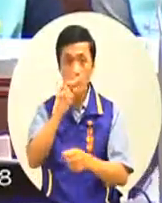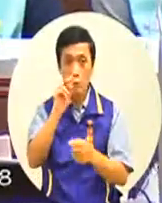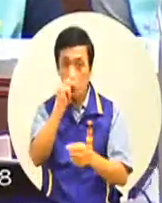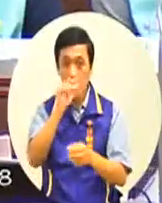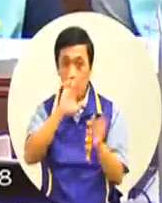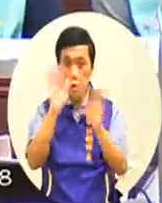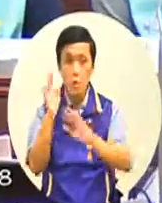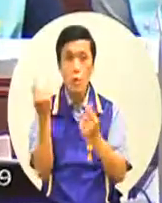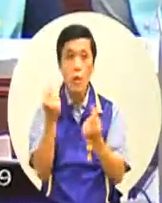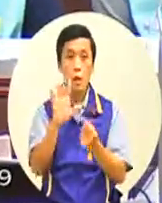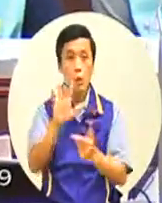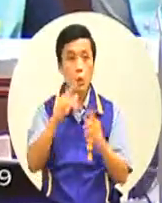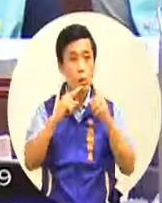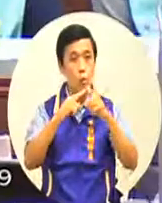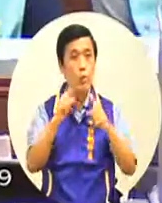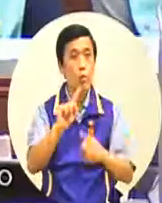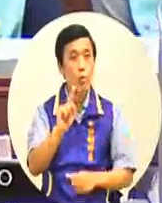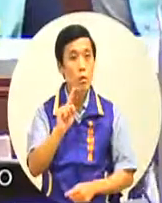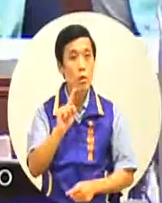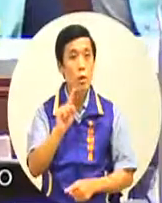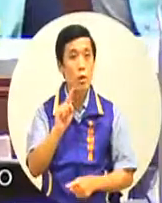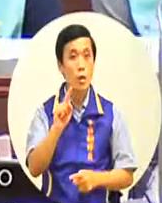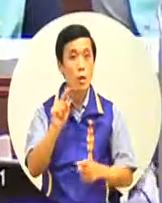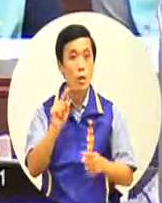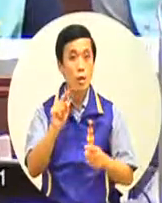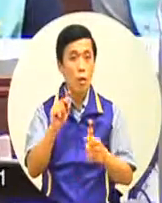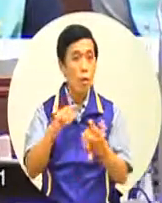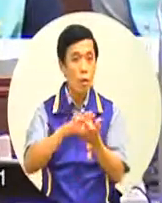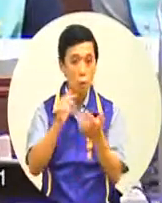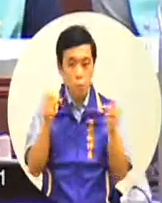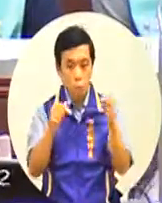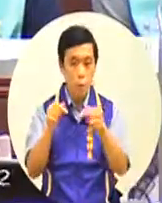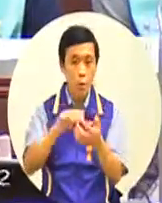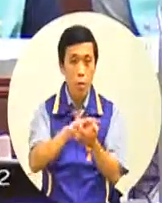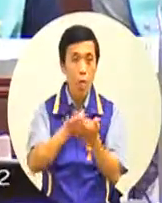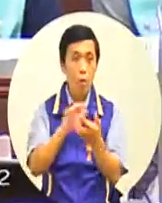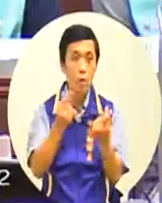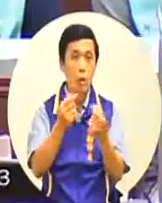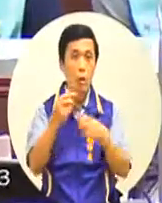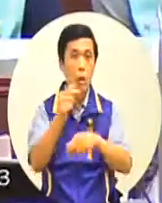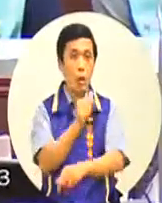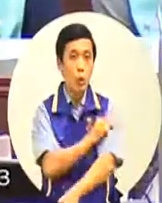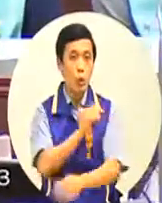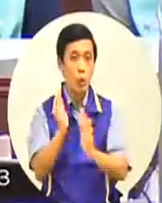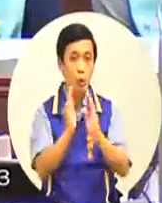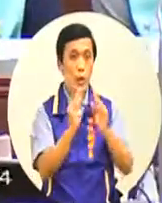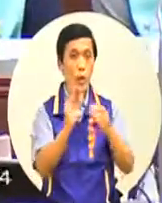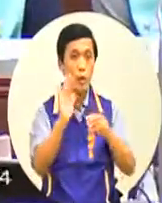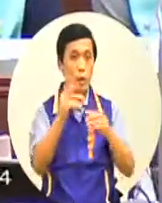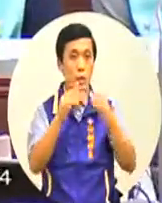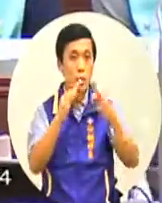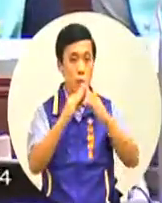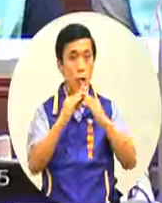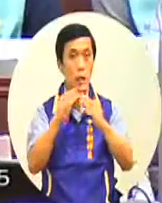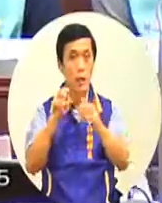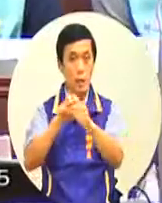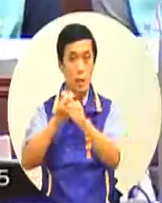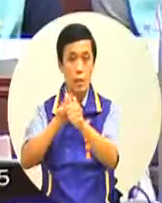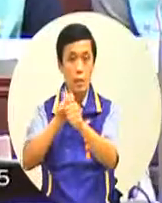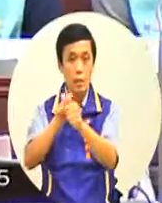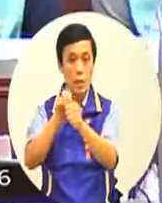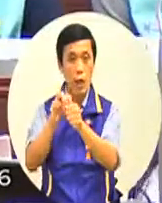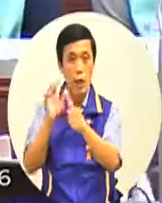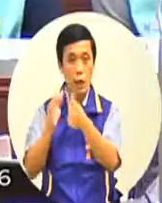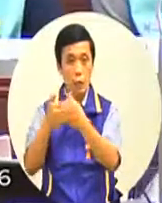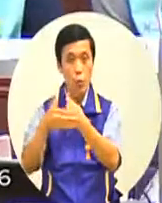会很混淆说，哎，那个护理之家跟养护中心、社会局、卫生局到底谁